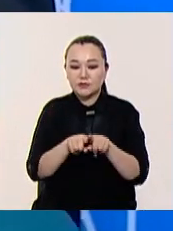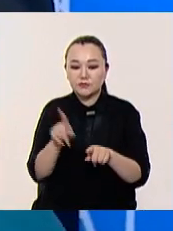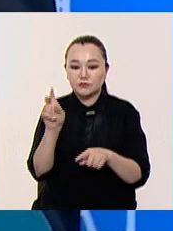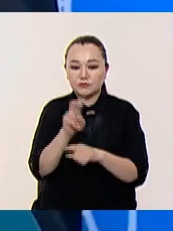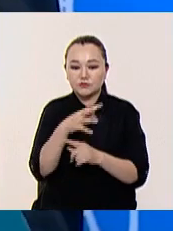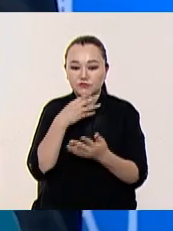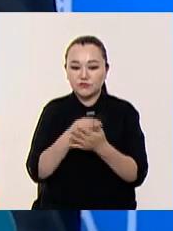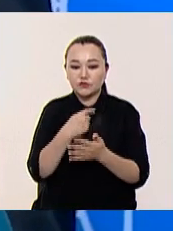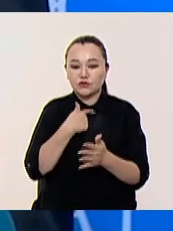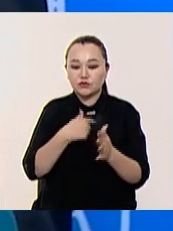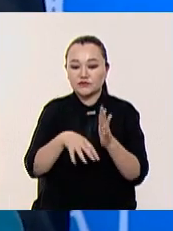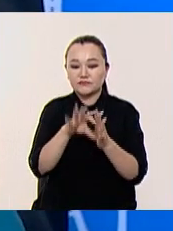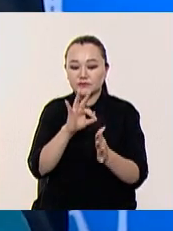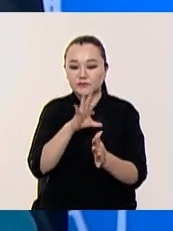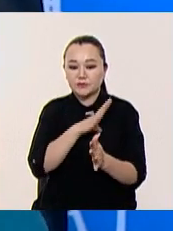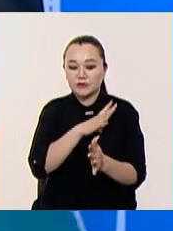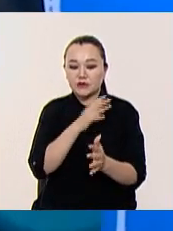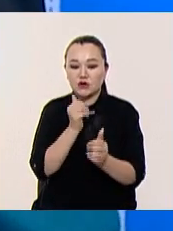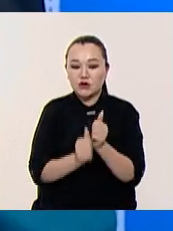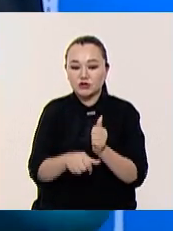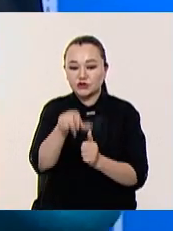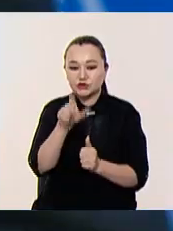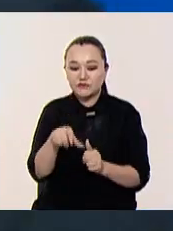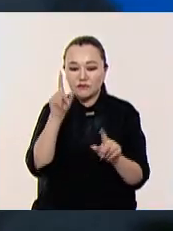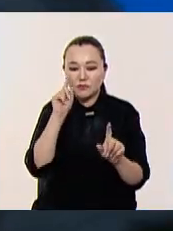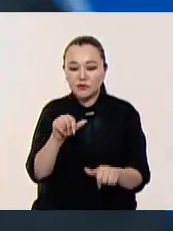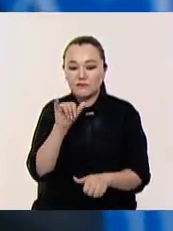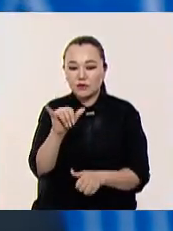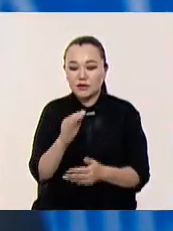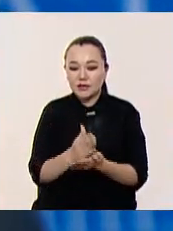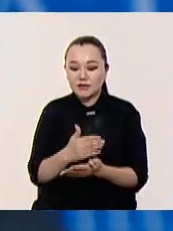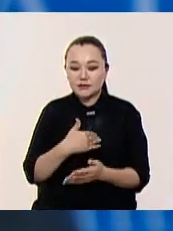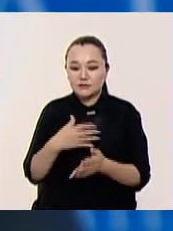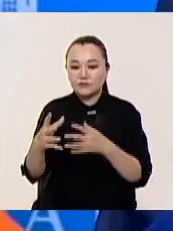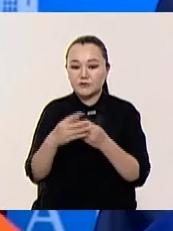барып өзінің даусын берді. Ол әрбір азаматтың құқығы. Ол кісімен біз